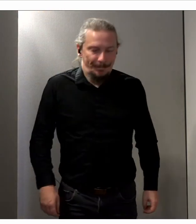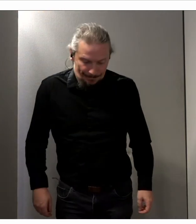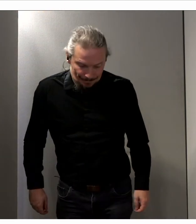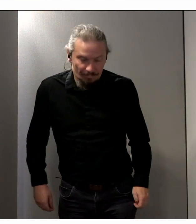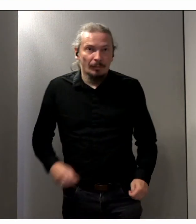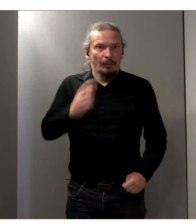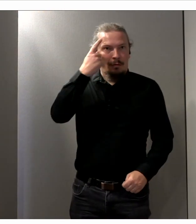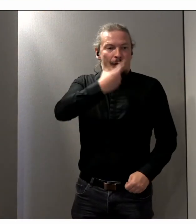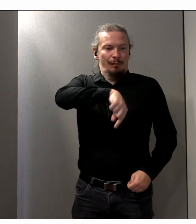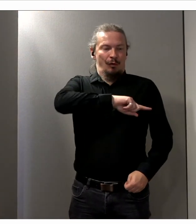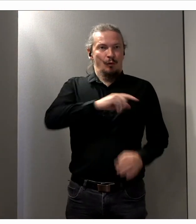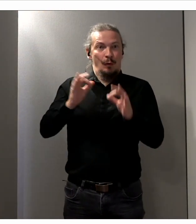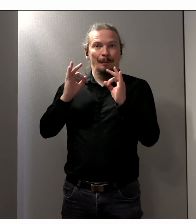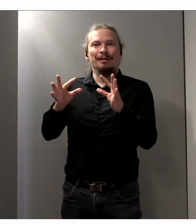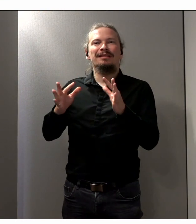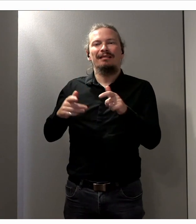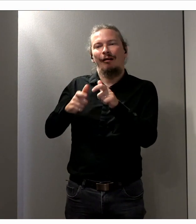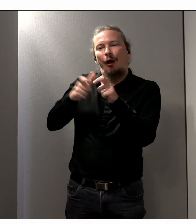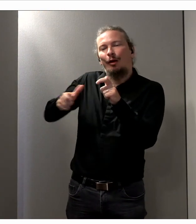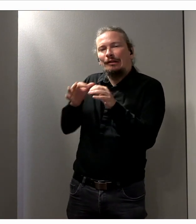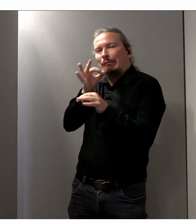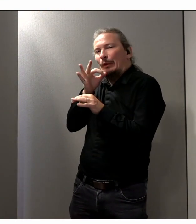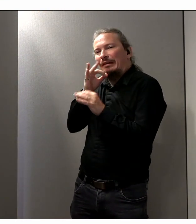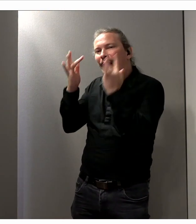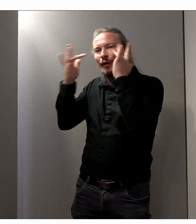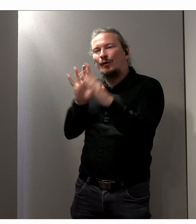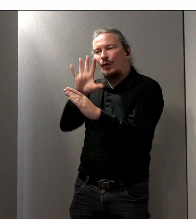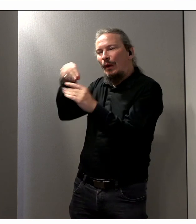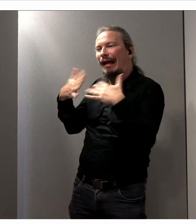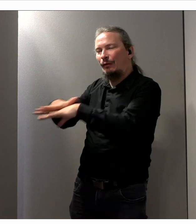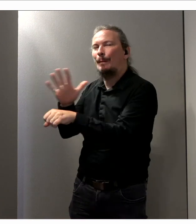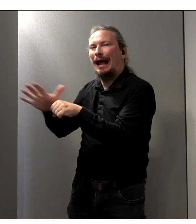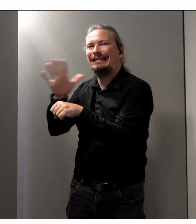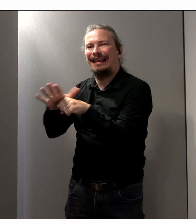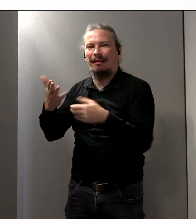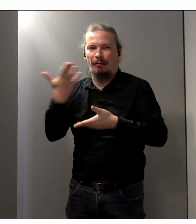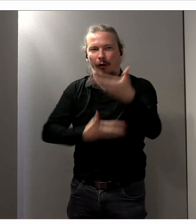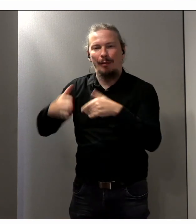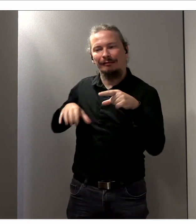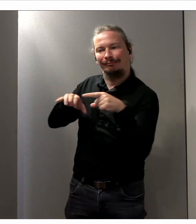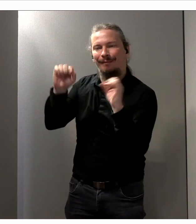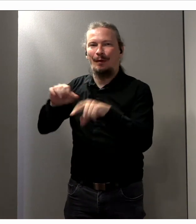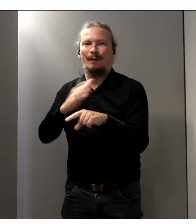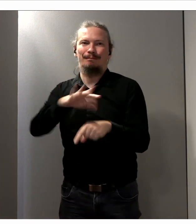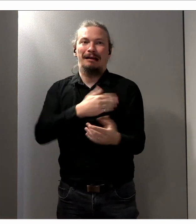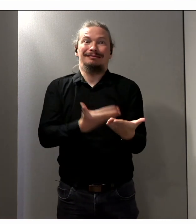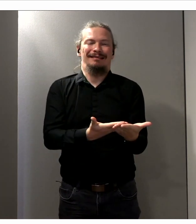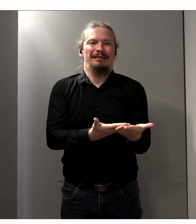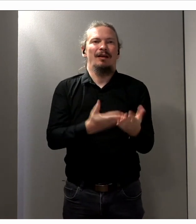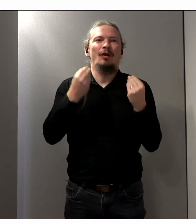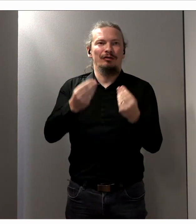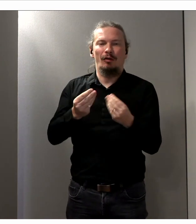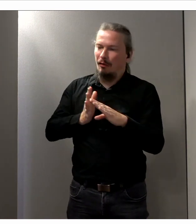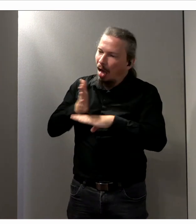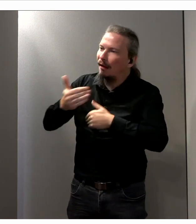de culture qu'ont les PME et les ETI. Donc, ce mécénat de compétences, c'est une clé qui nous permet de rentrer plus